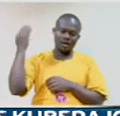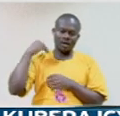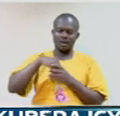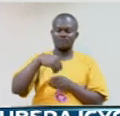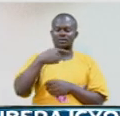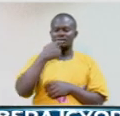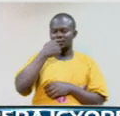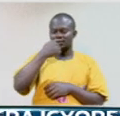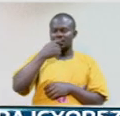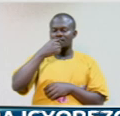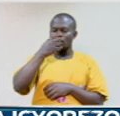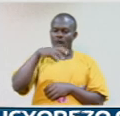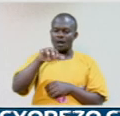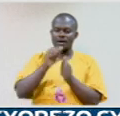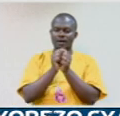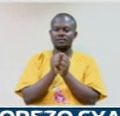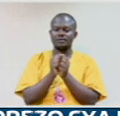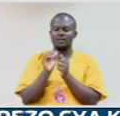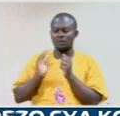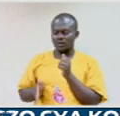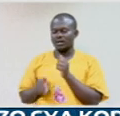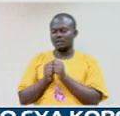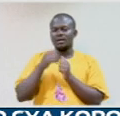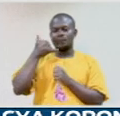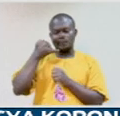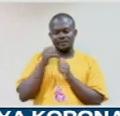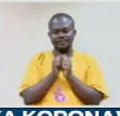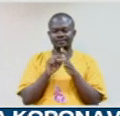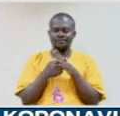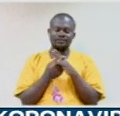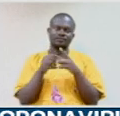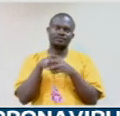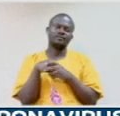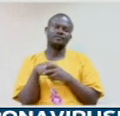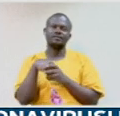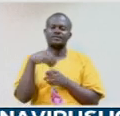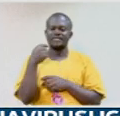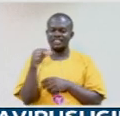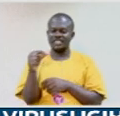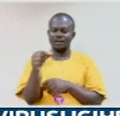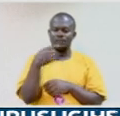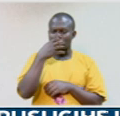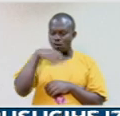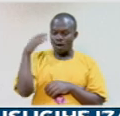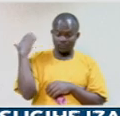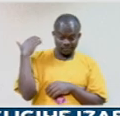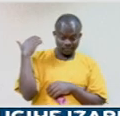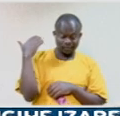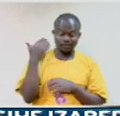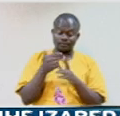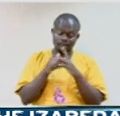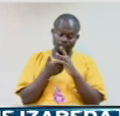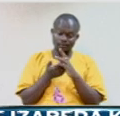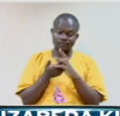ya Gitarama, Butare na Gikongoro. Duhereye nko muri prefecture ya Gitarama, mu by'ukuri ubwicanyi bwari